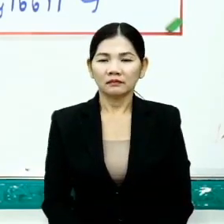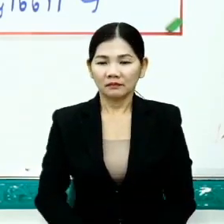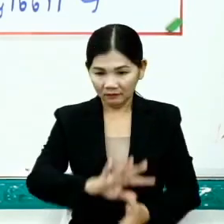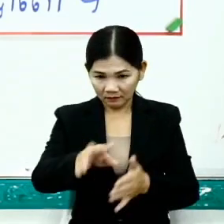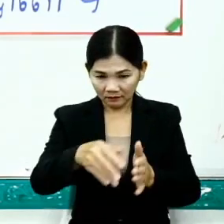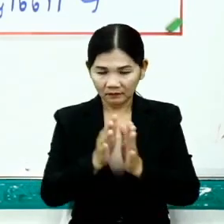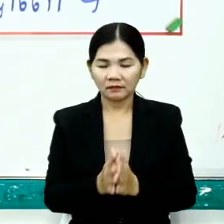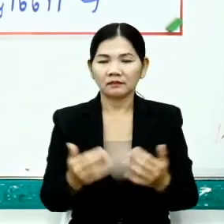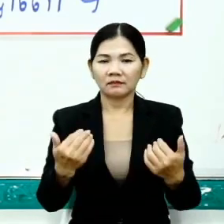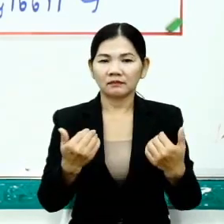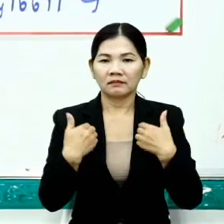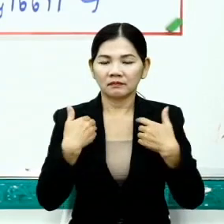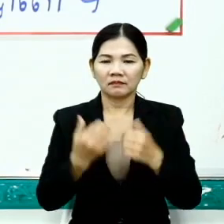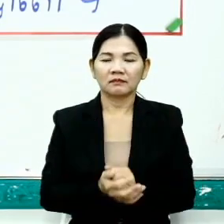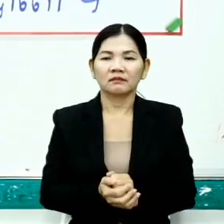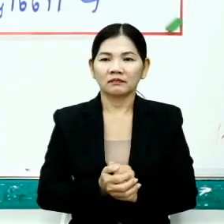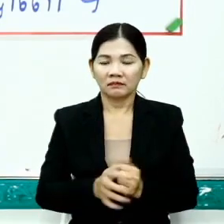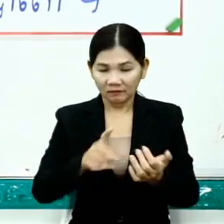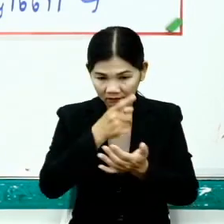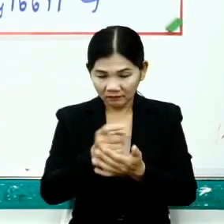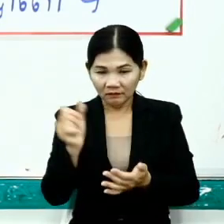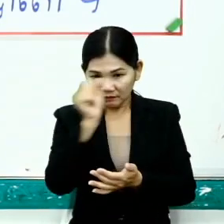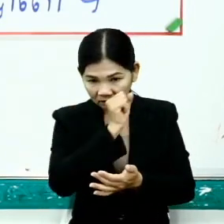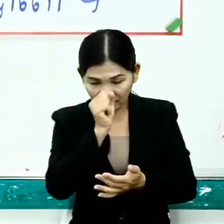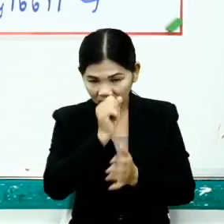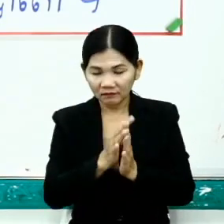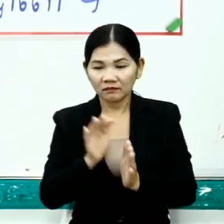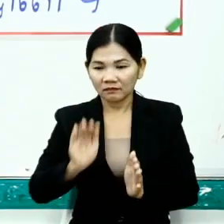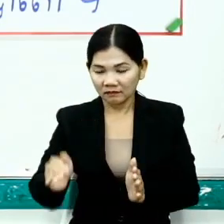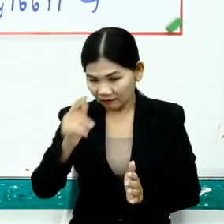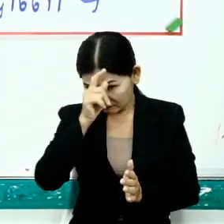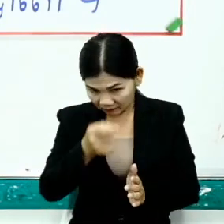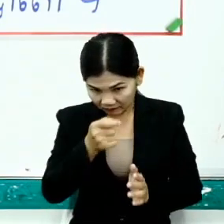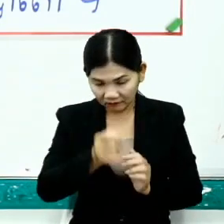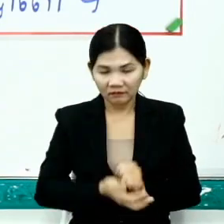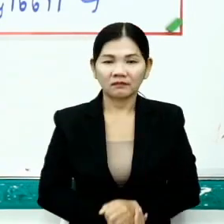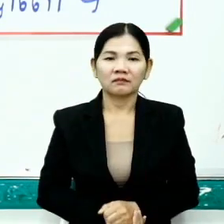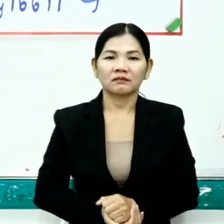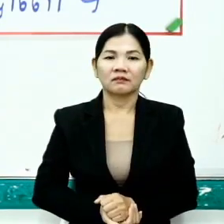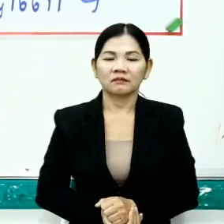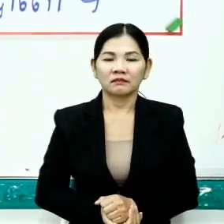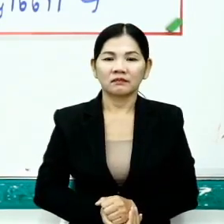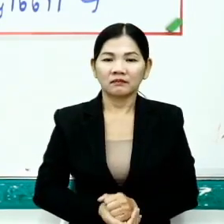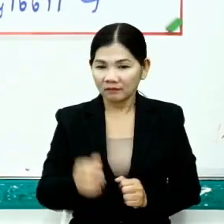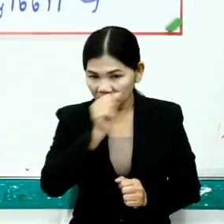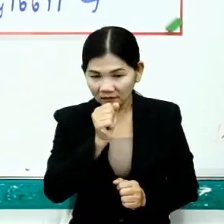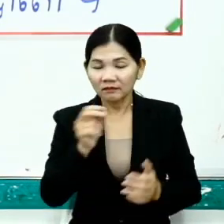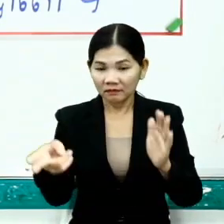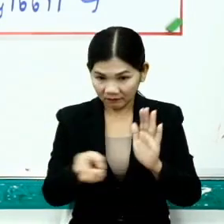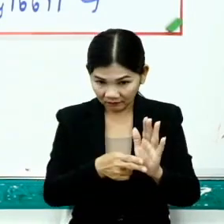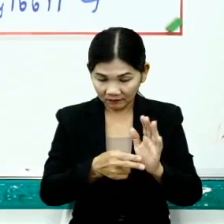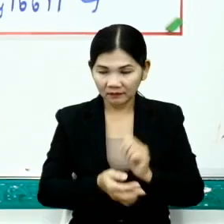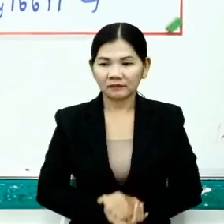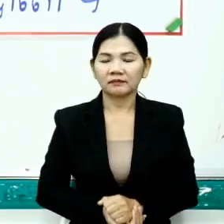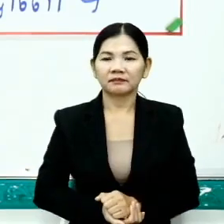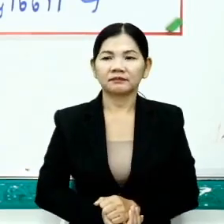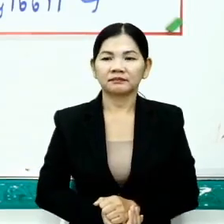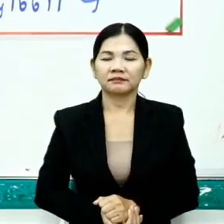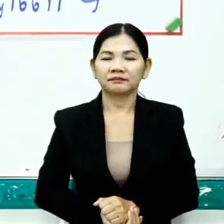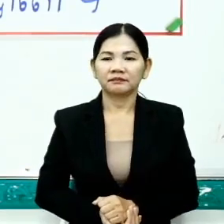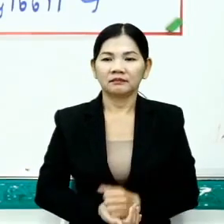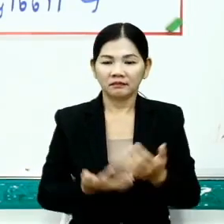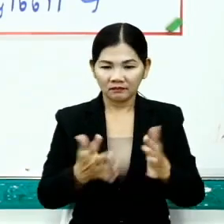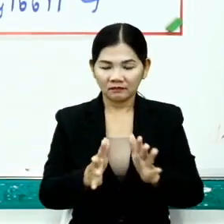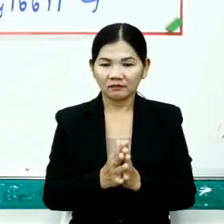ណកូនកូនដែលបានចាចូលរួមច្រៀងចម្រៀងកង្កែបពាក់មួយជាមួយអ្នកគ្រូចេះច្រៀងច្បាស់លាស់ណាកូនចាចេះ